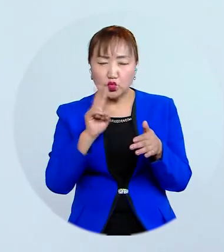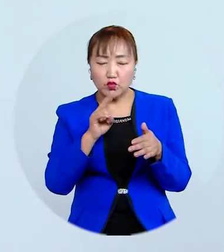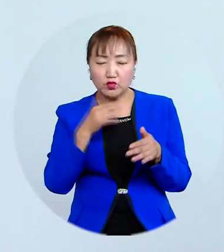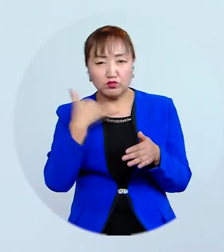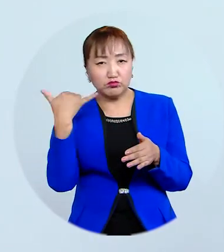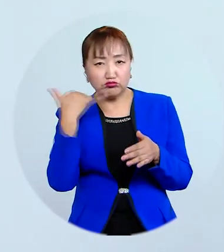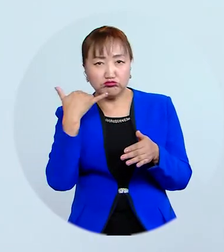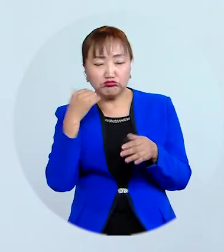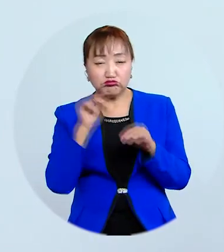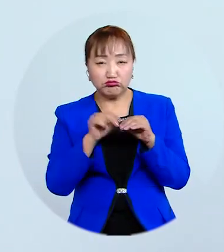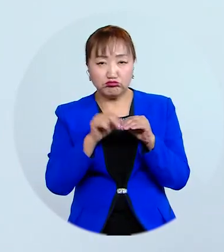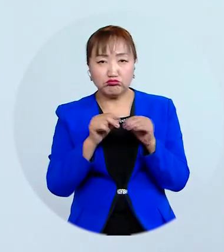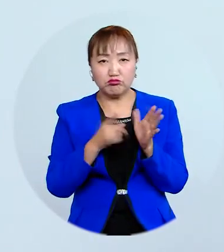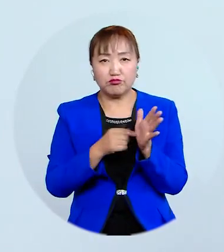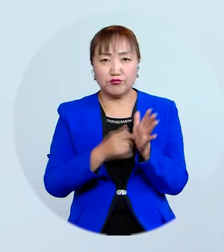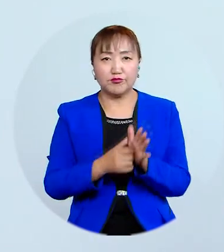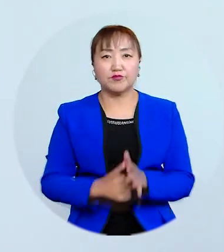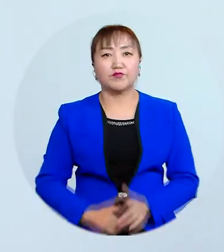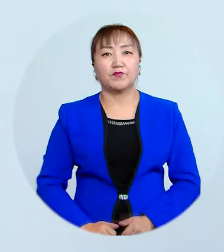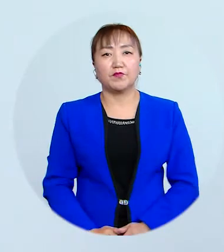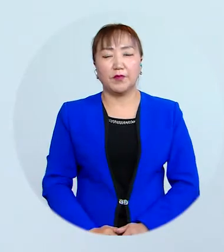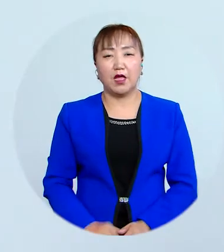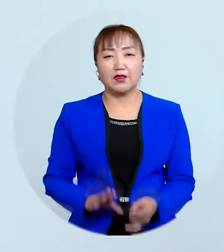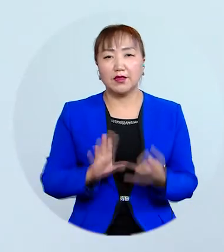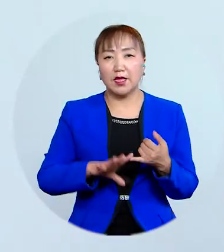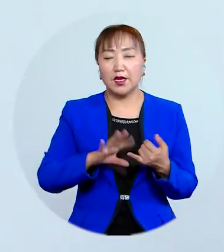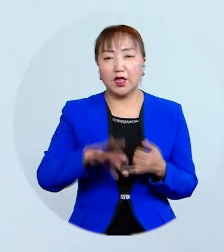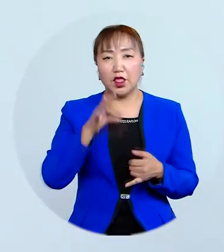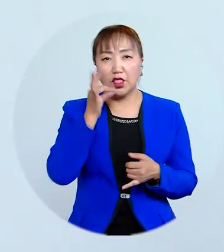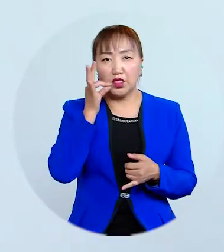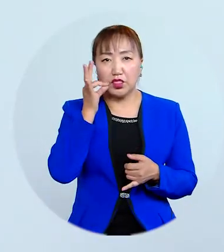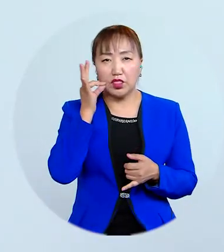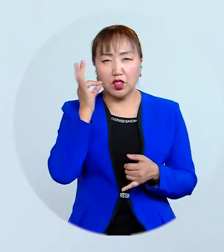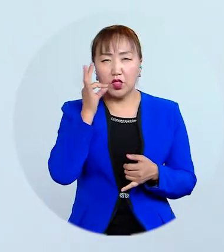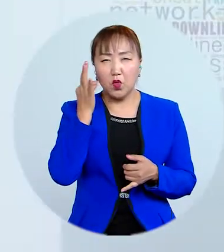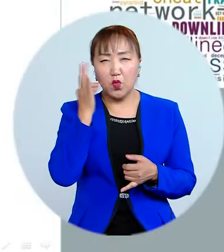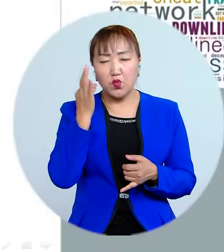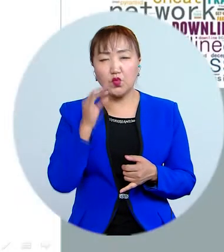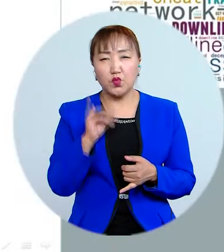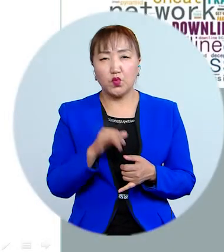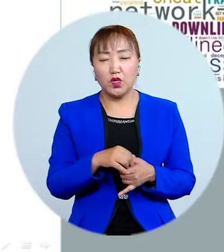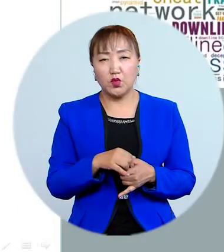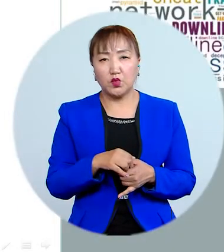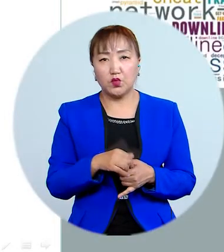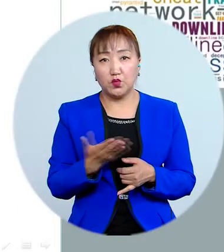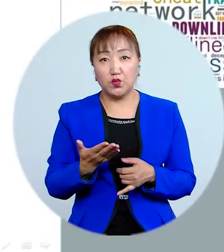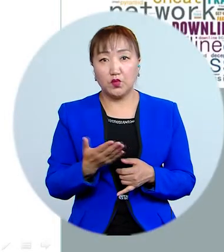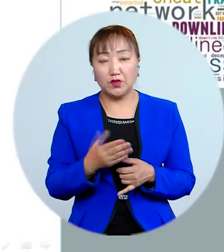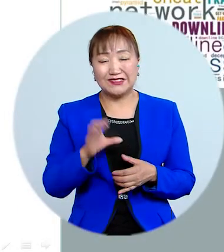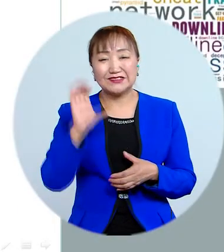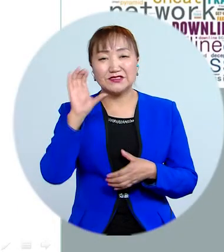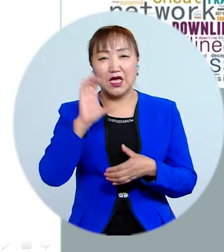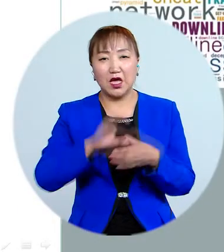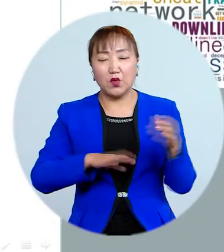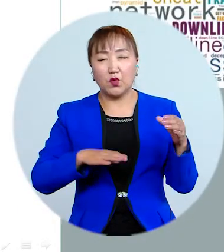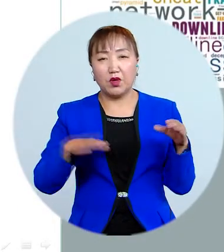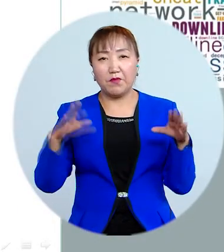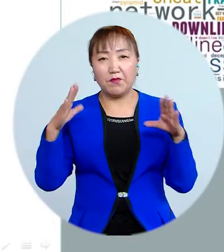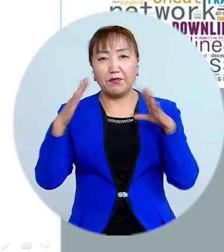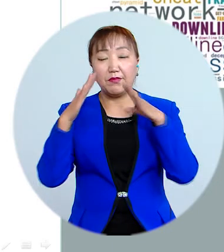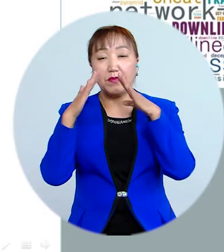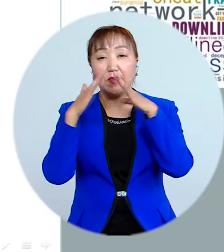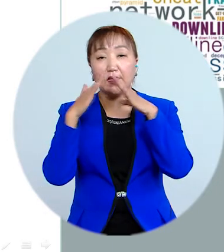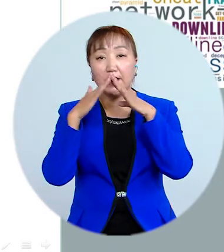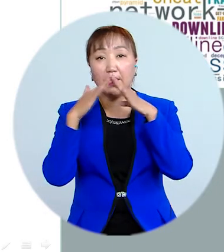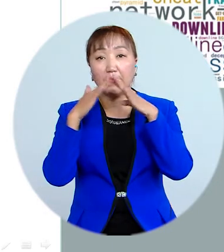агараа. За луйвар дотор бас хамгийн одоо өргөн хэрэглэгддэг зүйл бол санхүүгийн пирамид буюу одоо